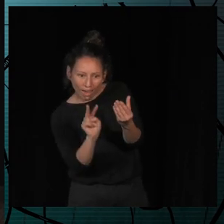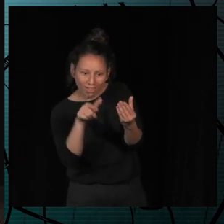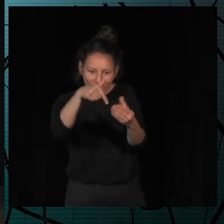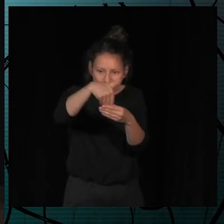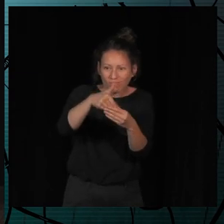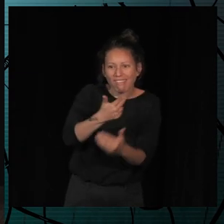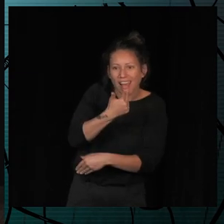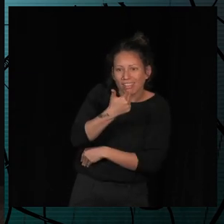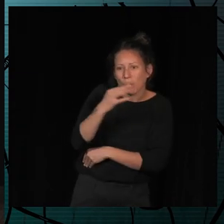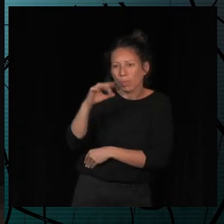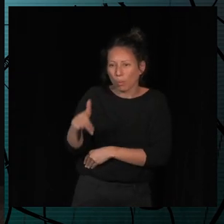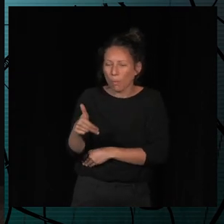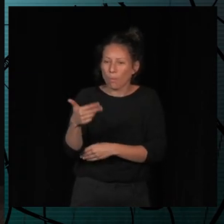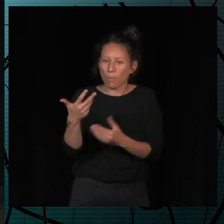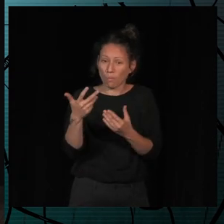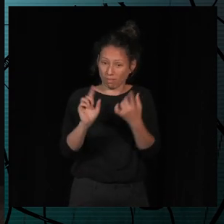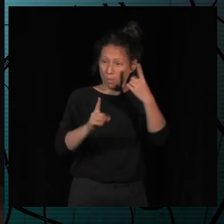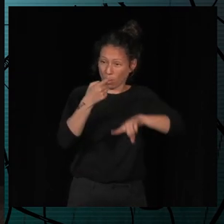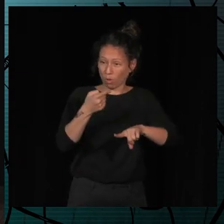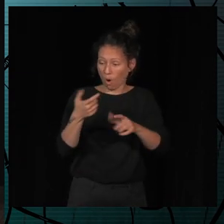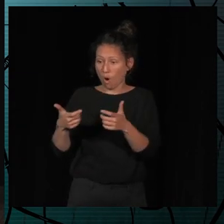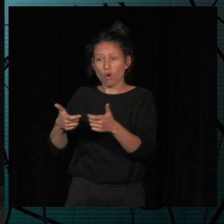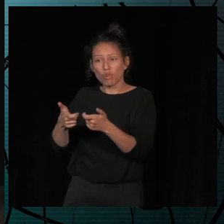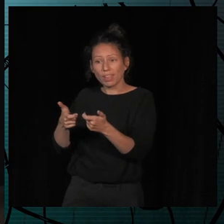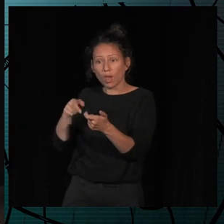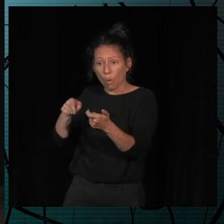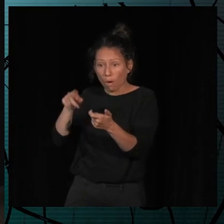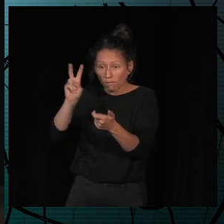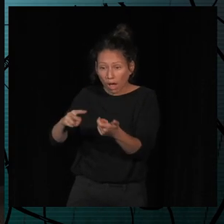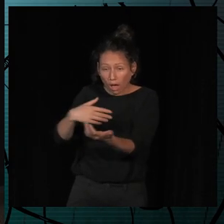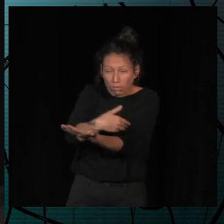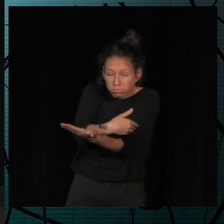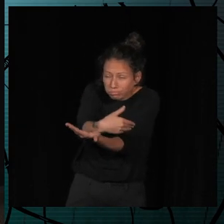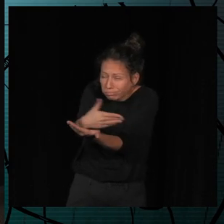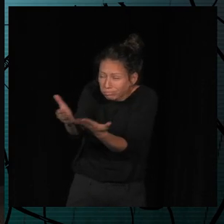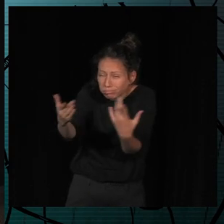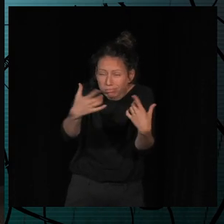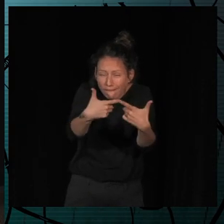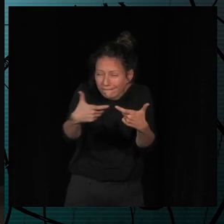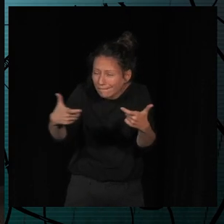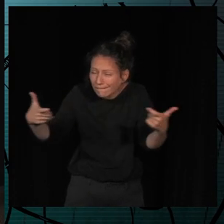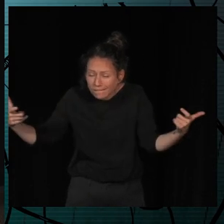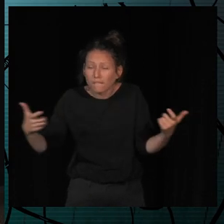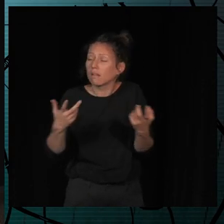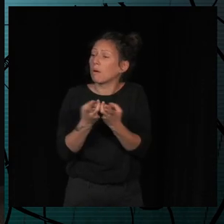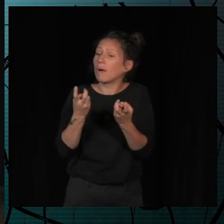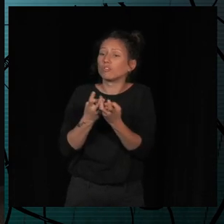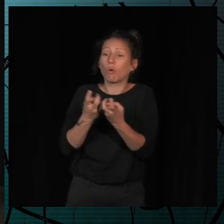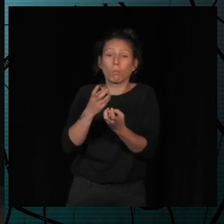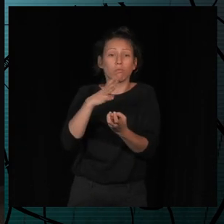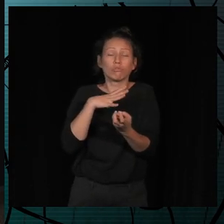pour parler de jeux vidéo vous avez une telle palette de contenu tellement différent un joueur de jeux